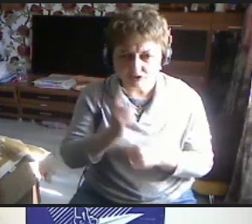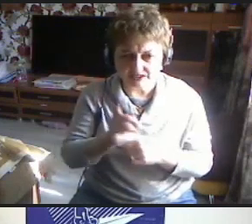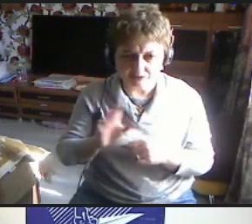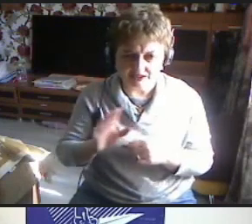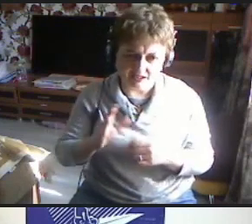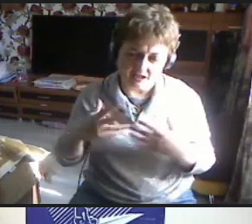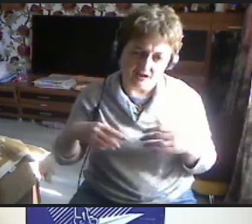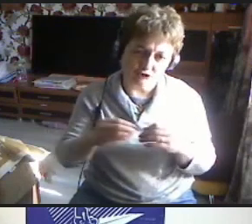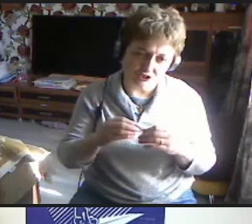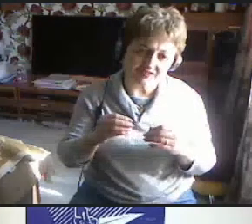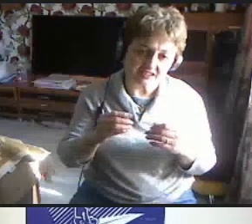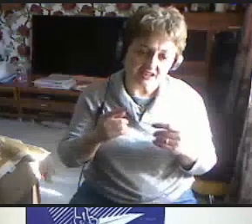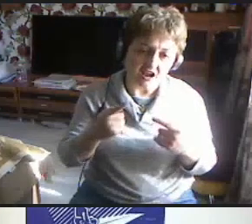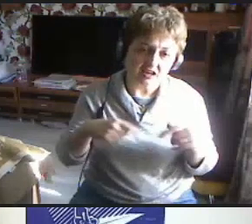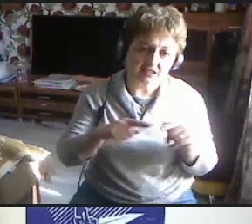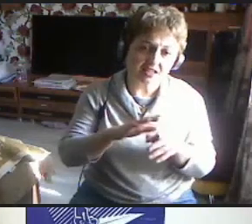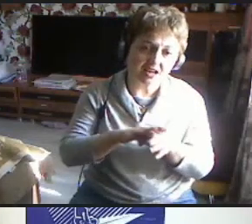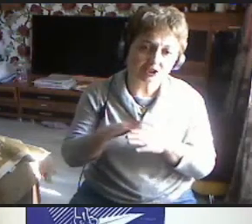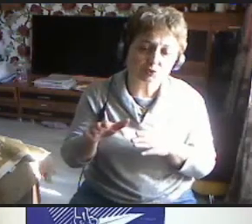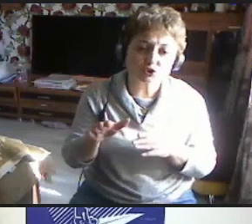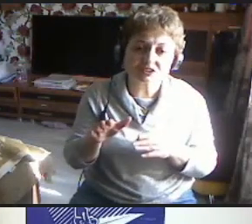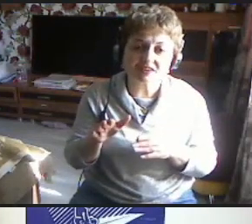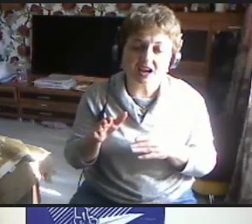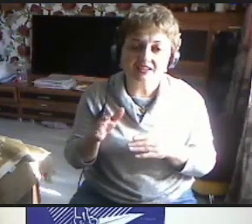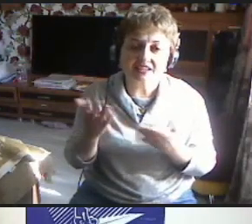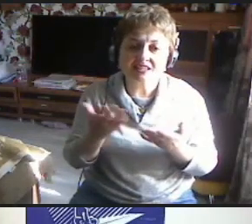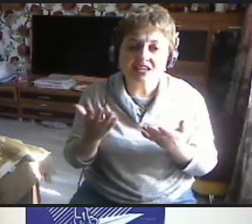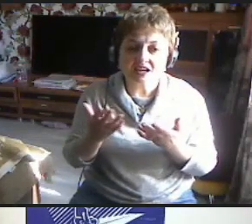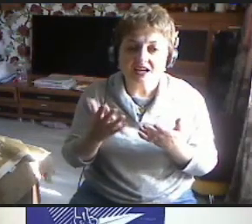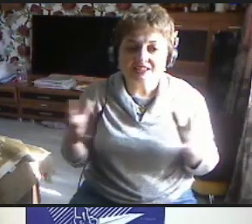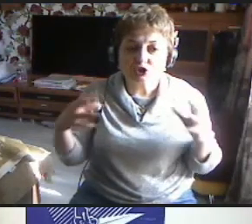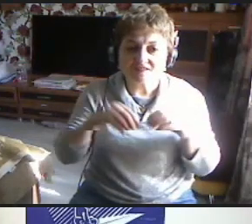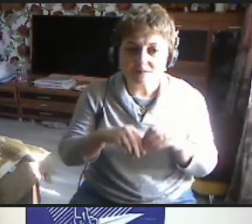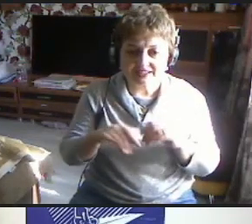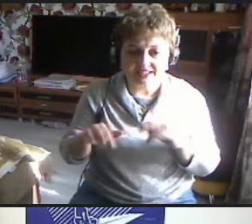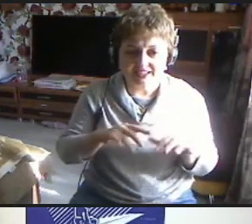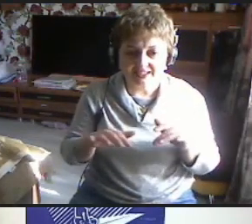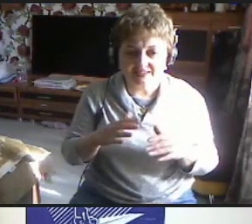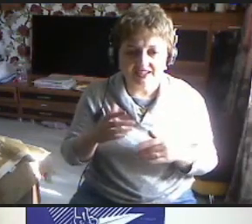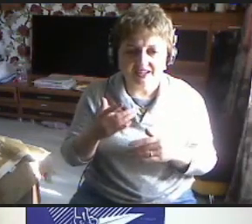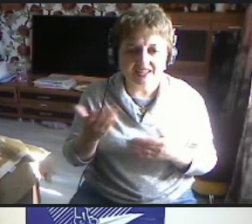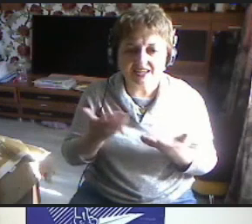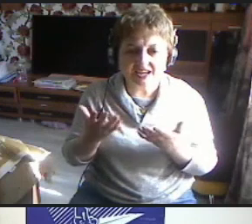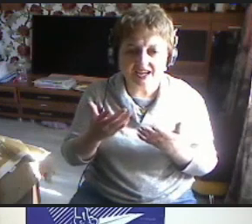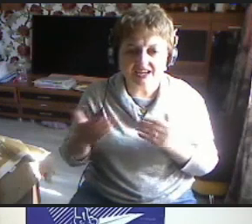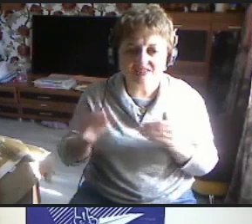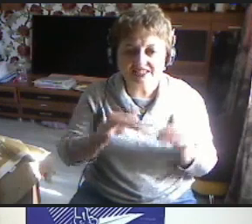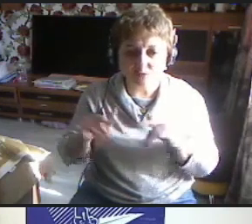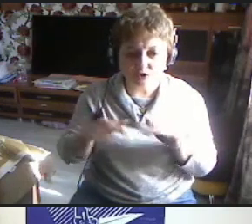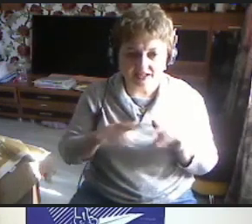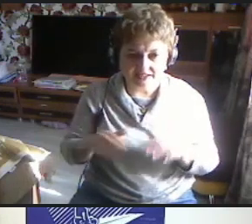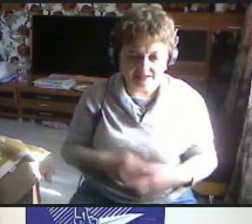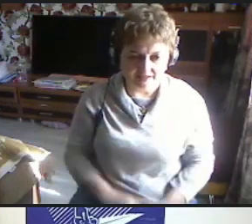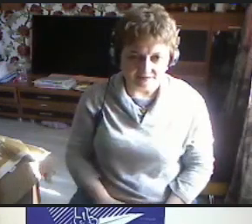организации осуществлять некое совместное действие, некое взаимодействие. Ну вот